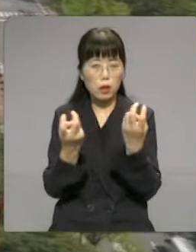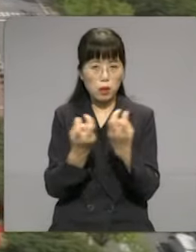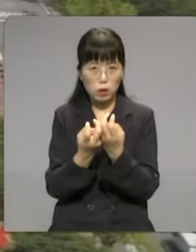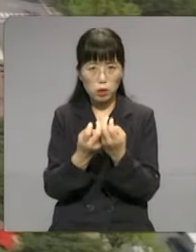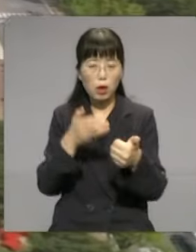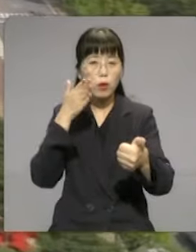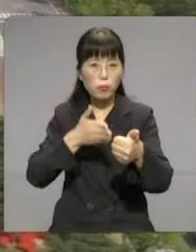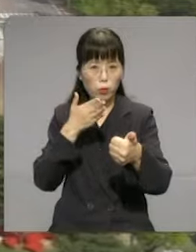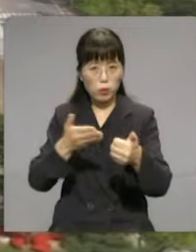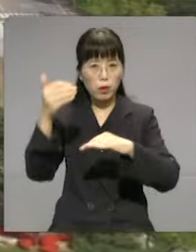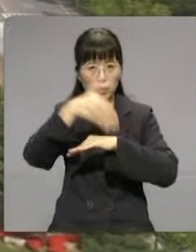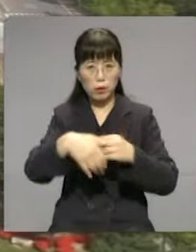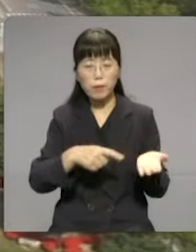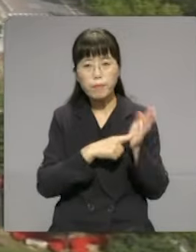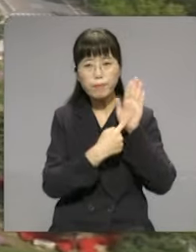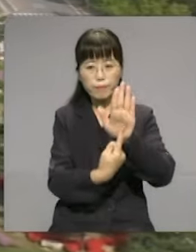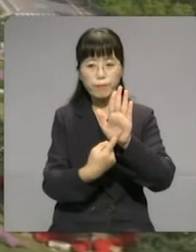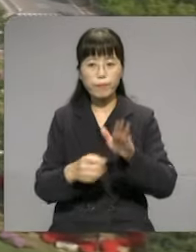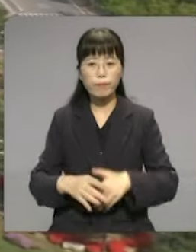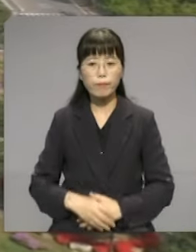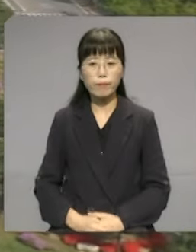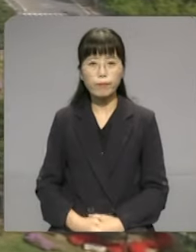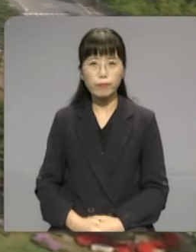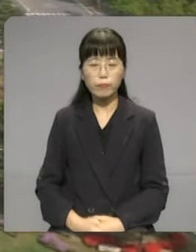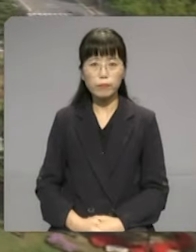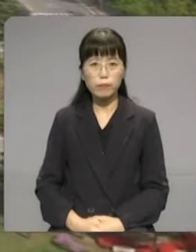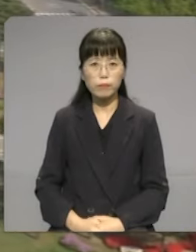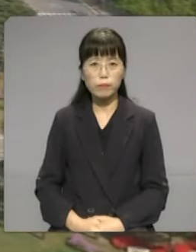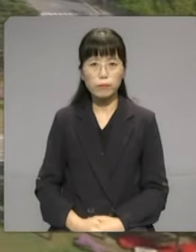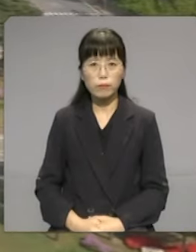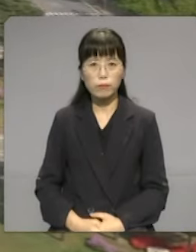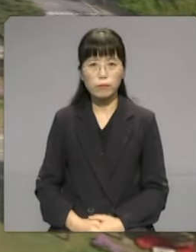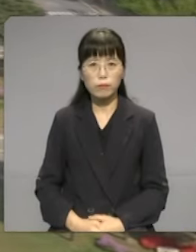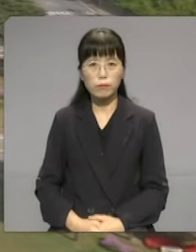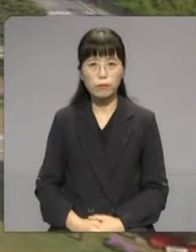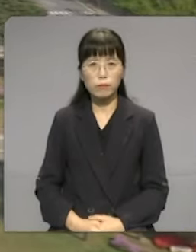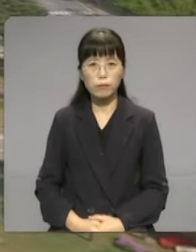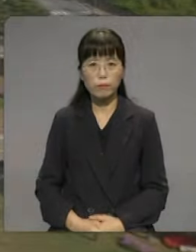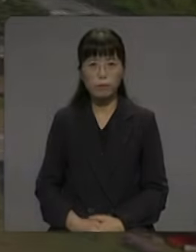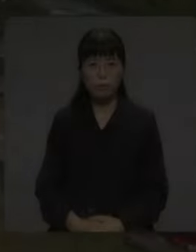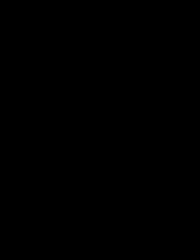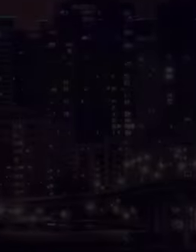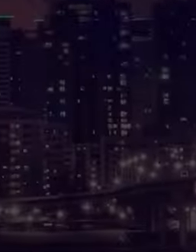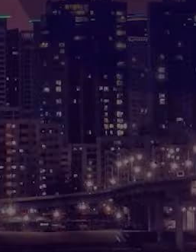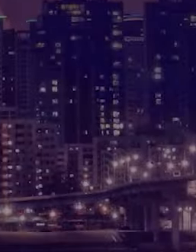논의를 요청할 계획이라고 밝혔습니다. OBS 뉴스 신종환입니다.